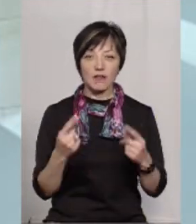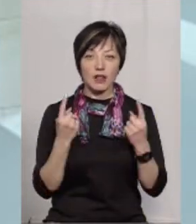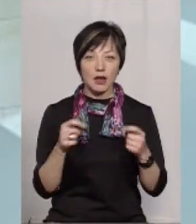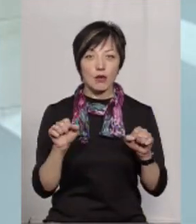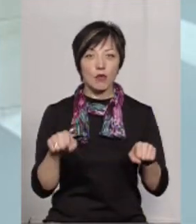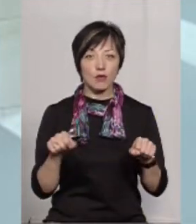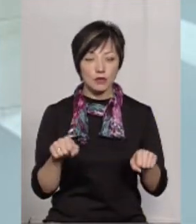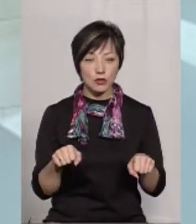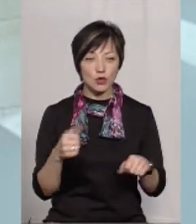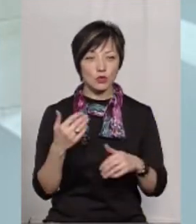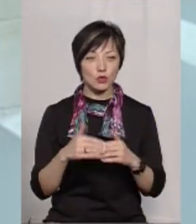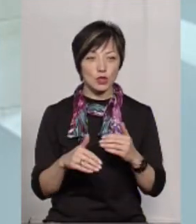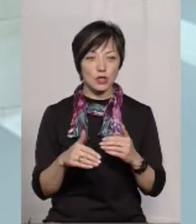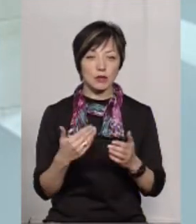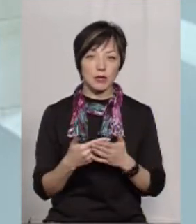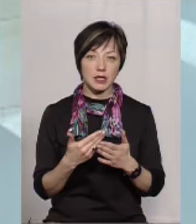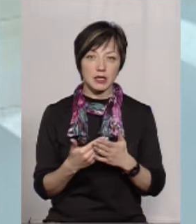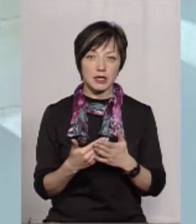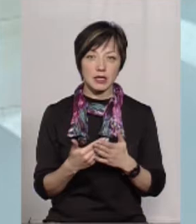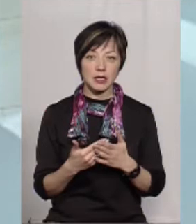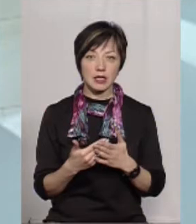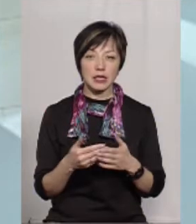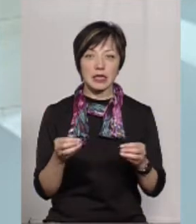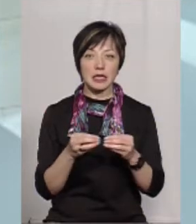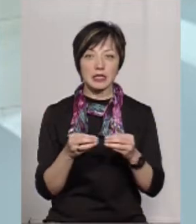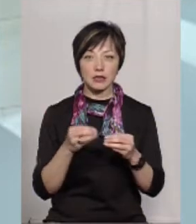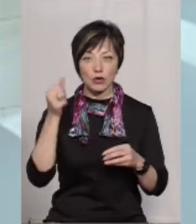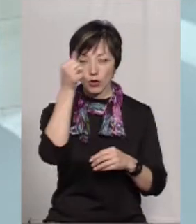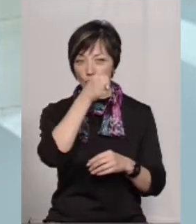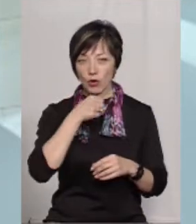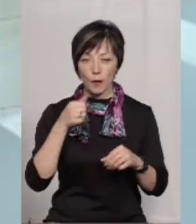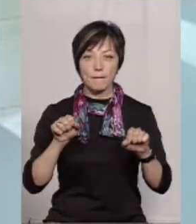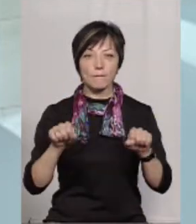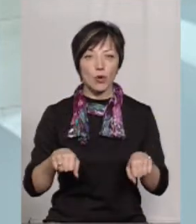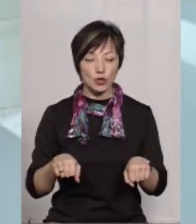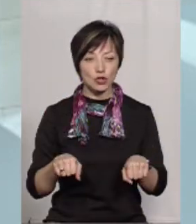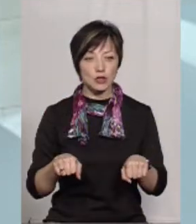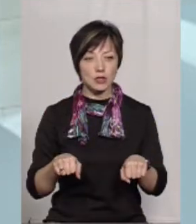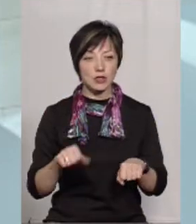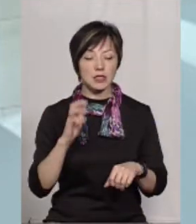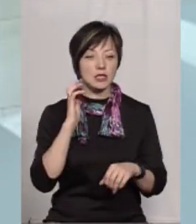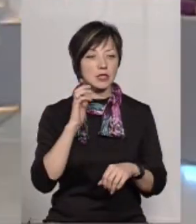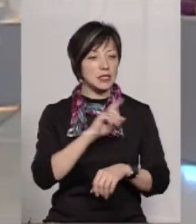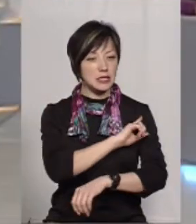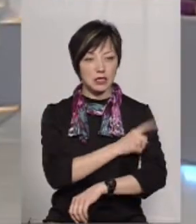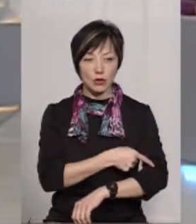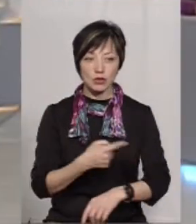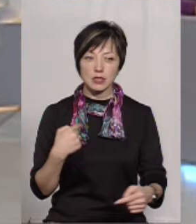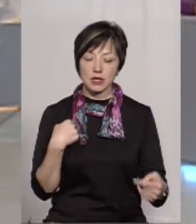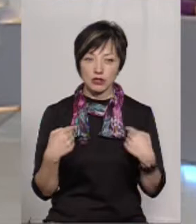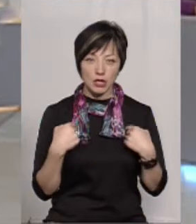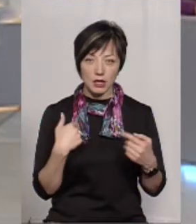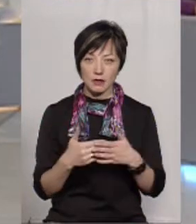велика вірогідність, що вже, скажімо, там біля 30 років вона може сильно страждати від цього, тому